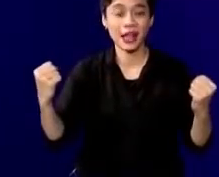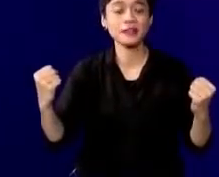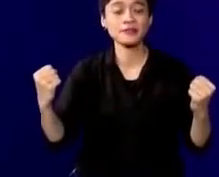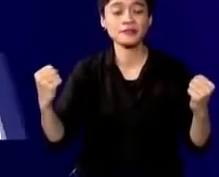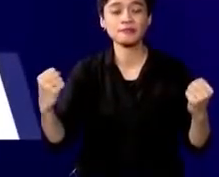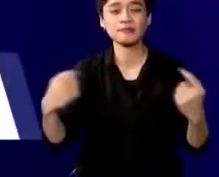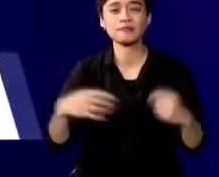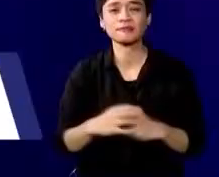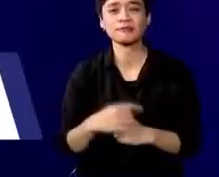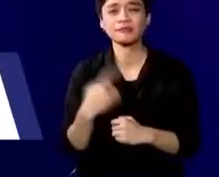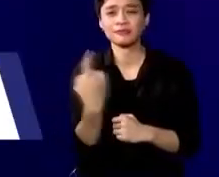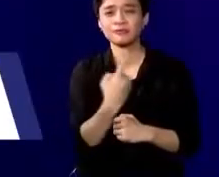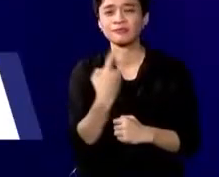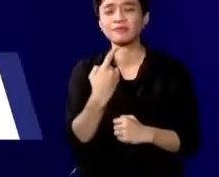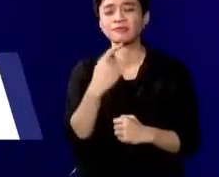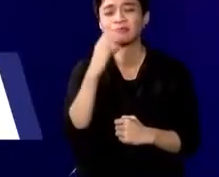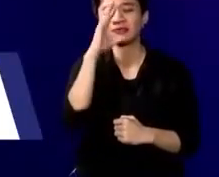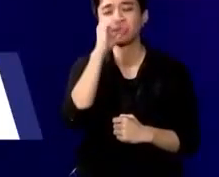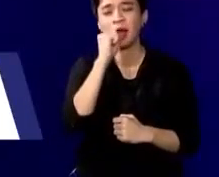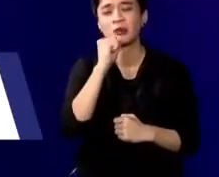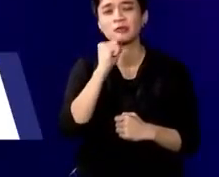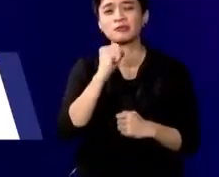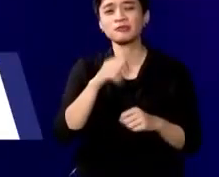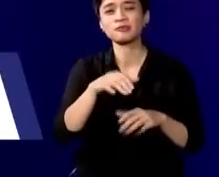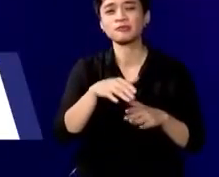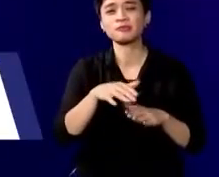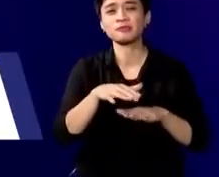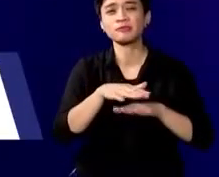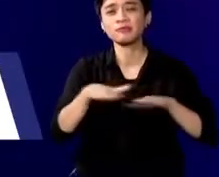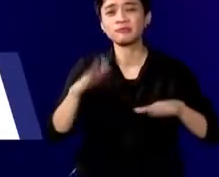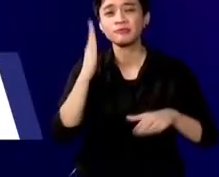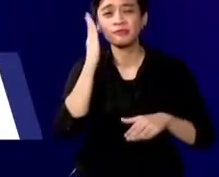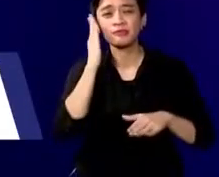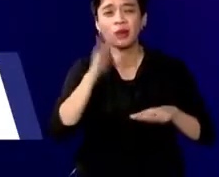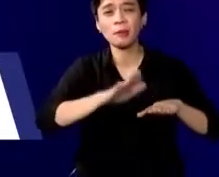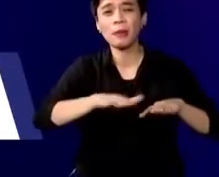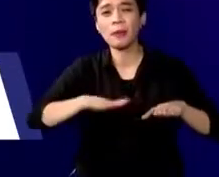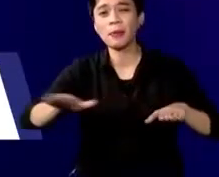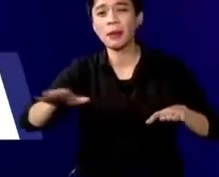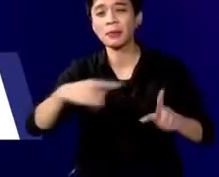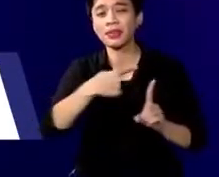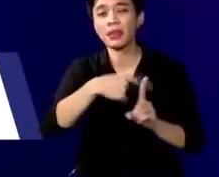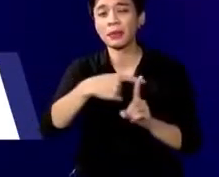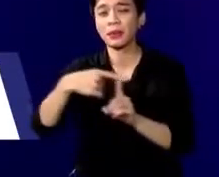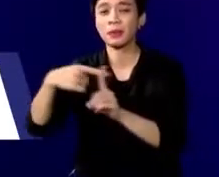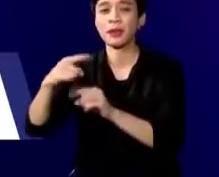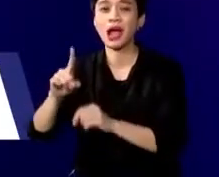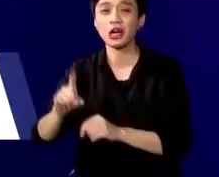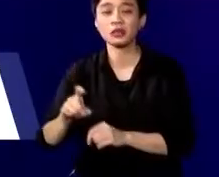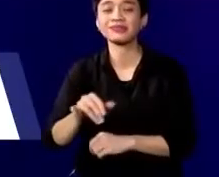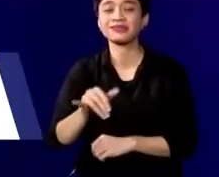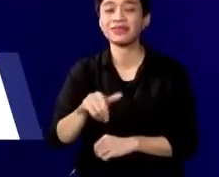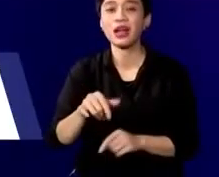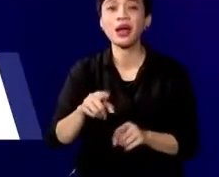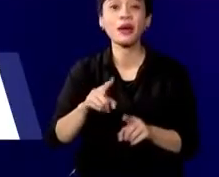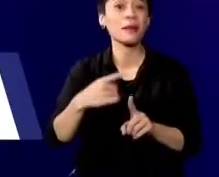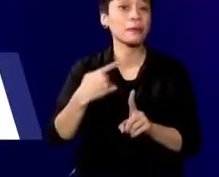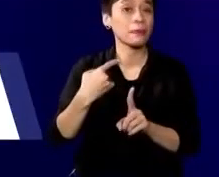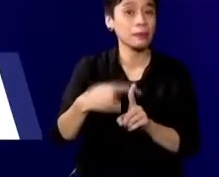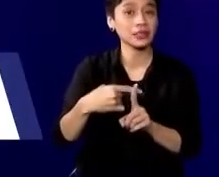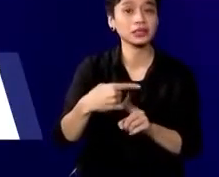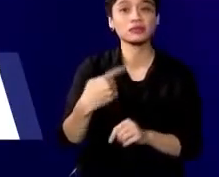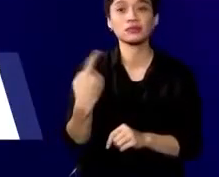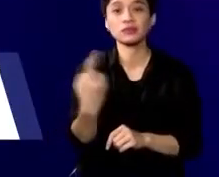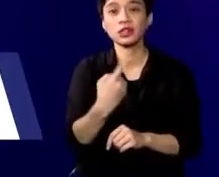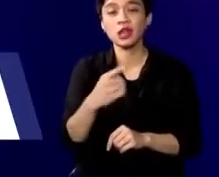ketahui kita harus menambahkan meningkatkan tempat tempat tidur isolasi Tapi kita tetap berpegang menjaga